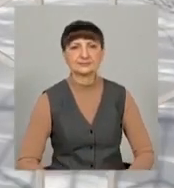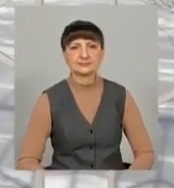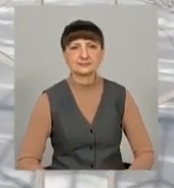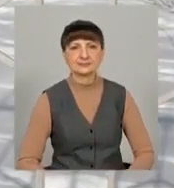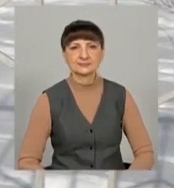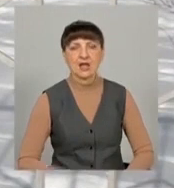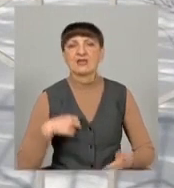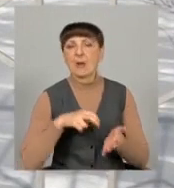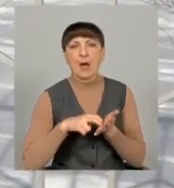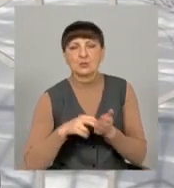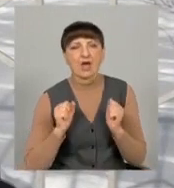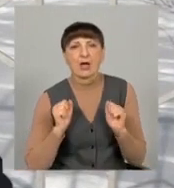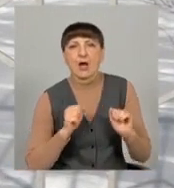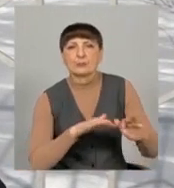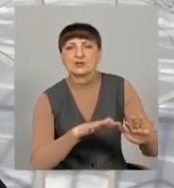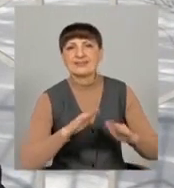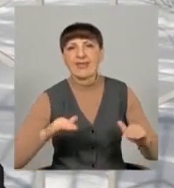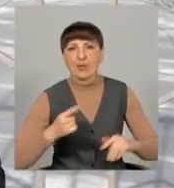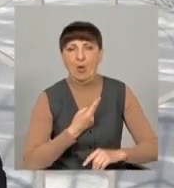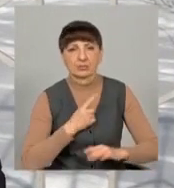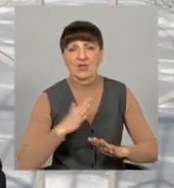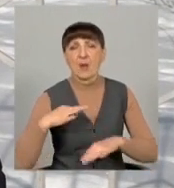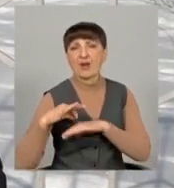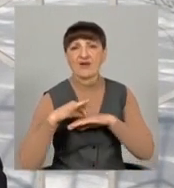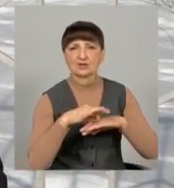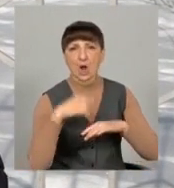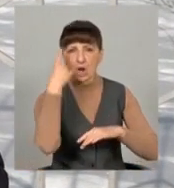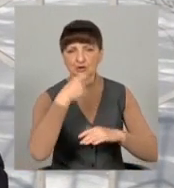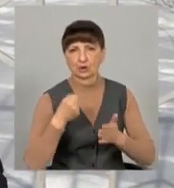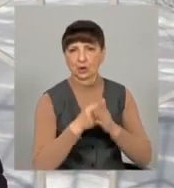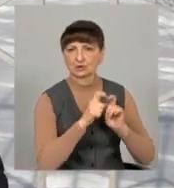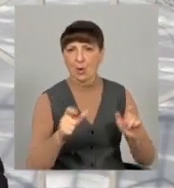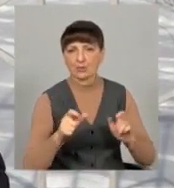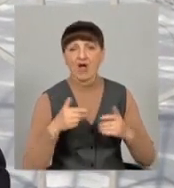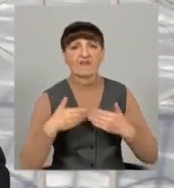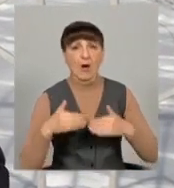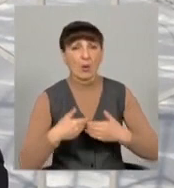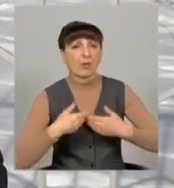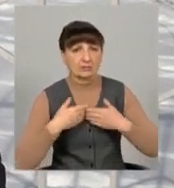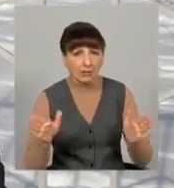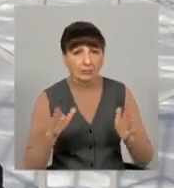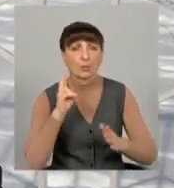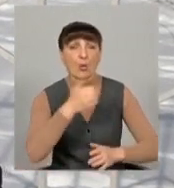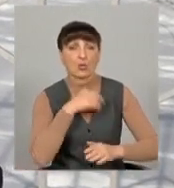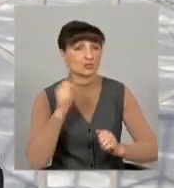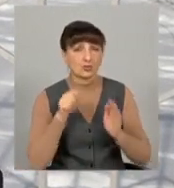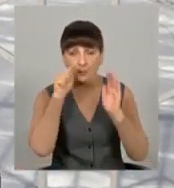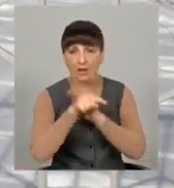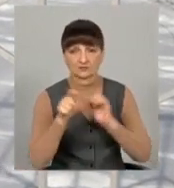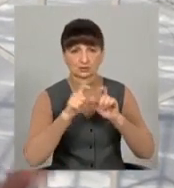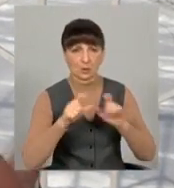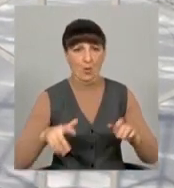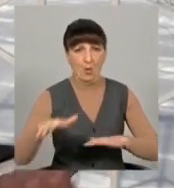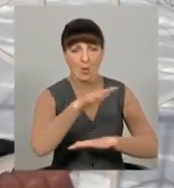боюсь отпускать детей одних поэтому провожаю их лично почему-то ворота открыты любой желающий может проникнуть